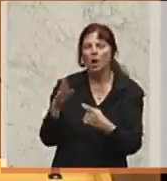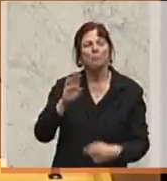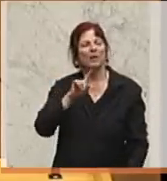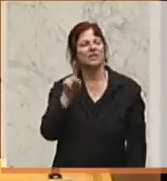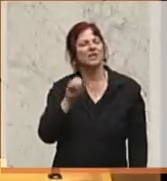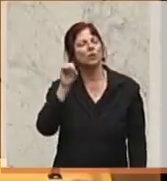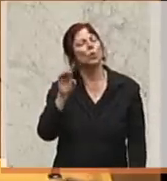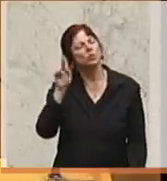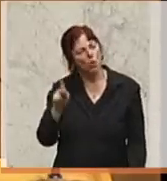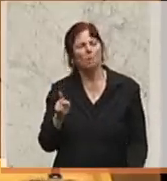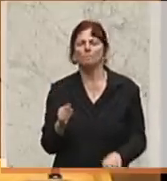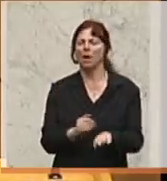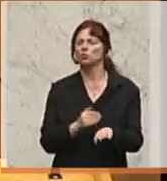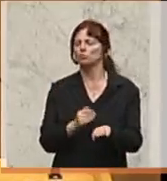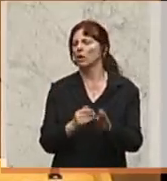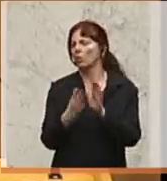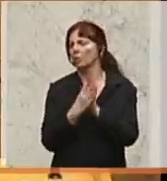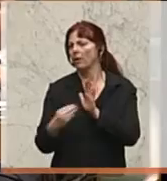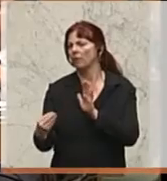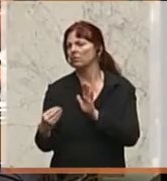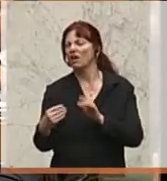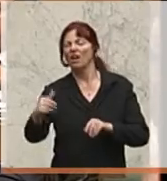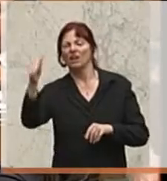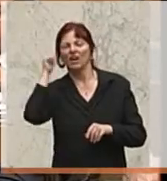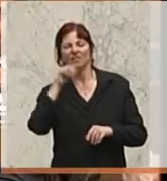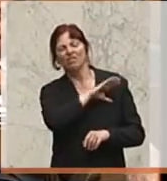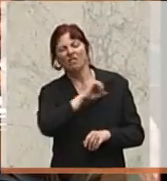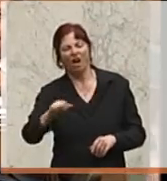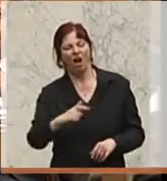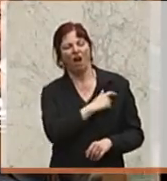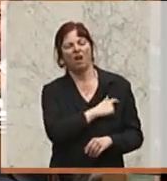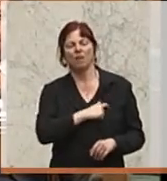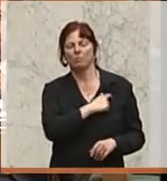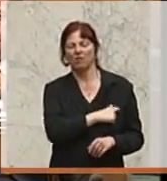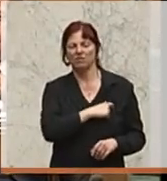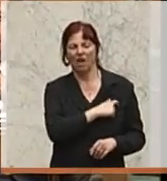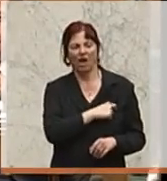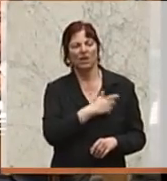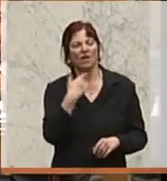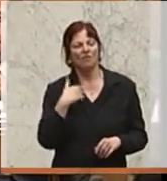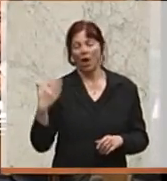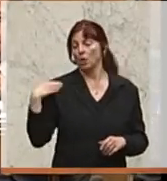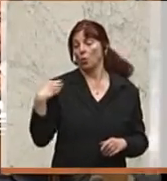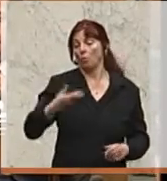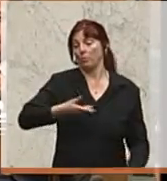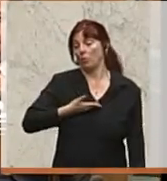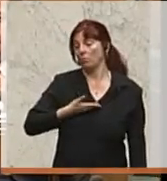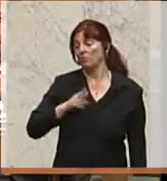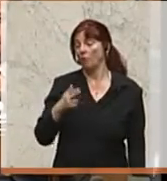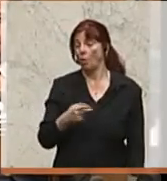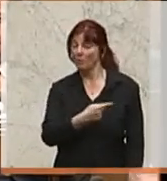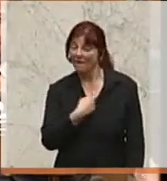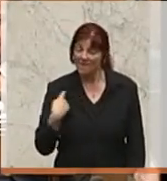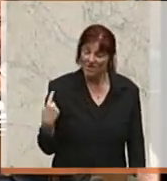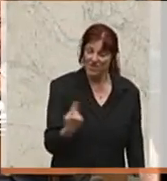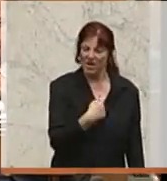Das BZÖ wurde gestern von allen Fraktionen gelobt in der Fraktionsführersitzung dafür, dass wir, als es um uns gegangen ist